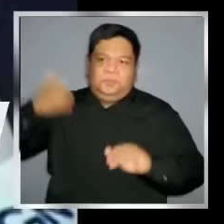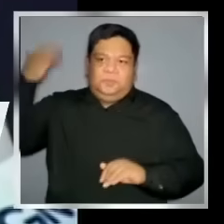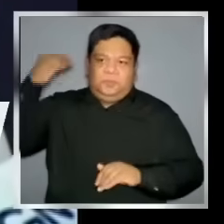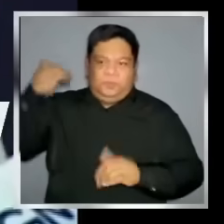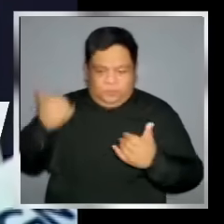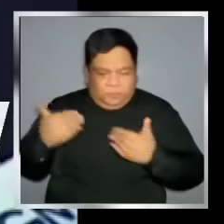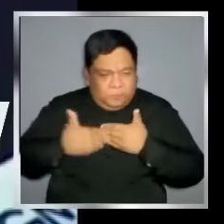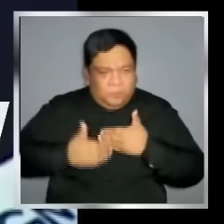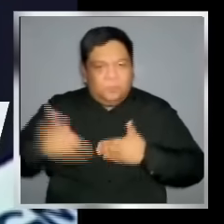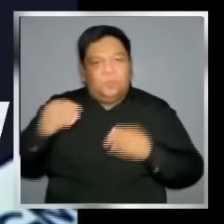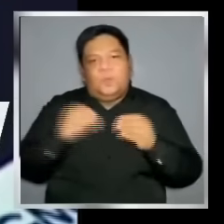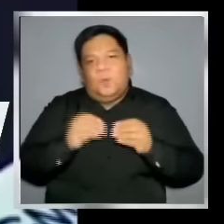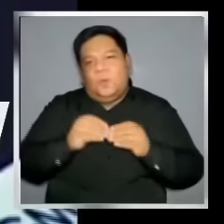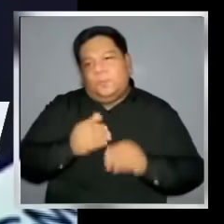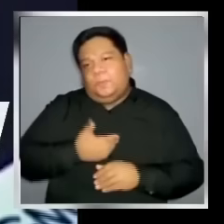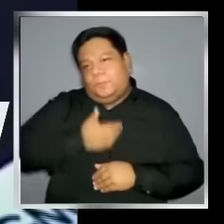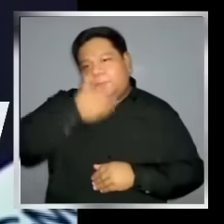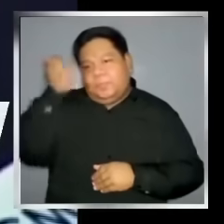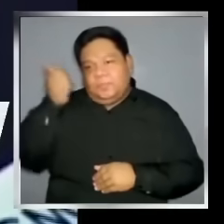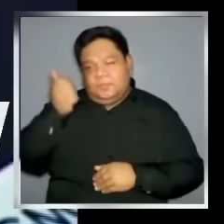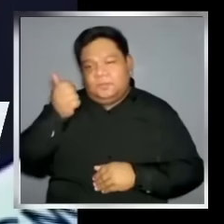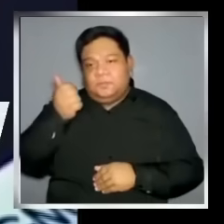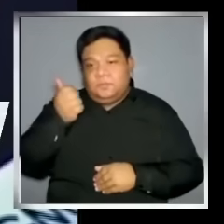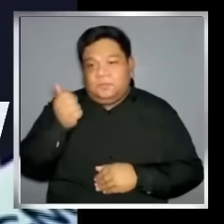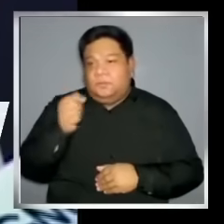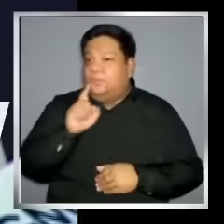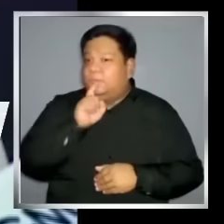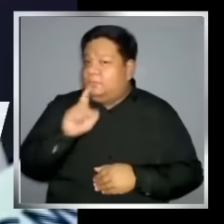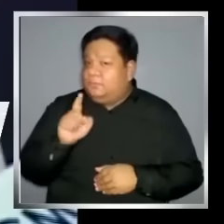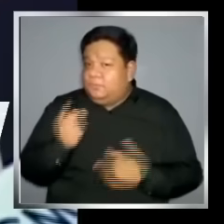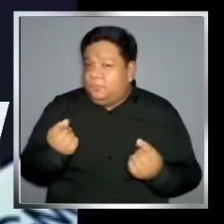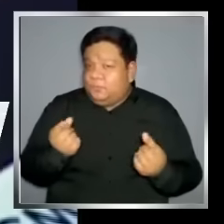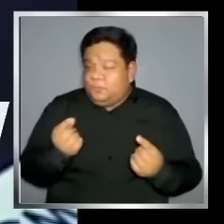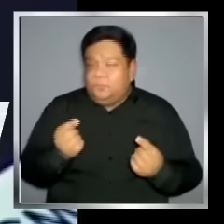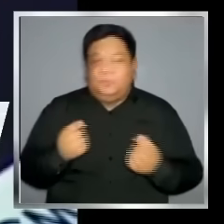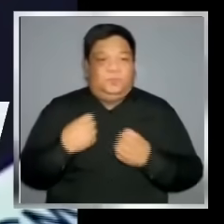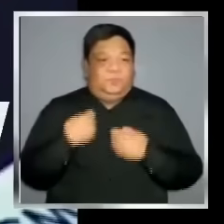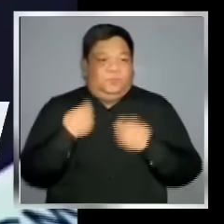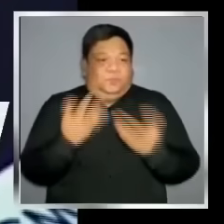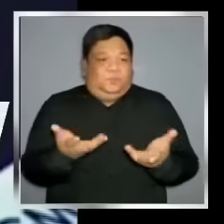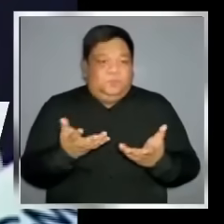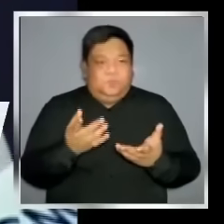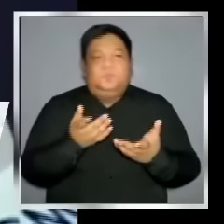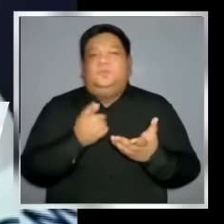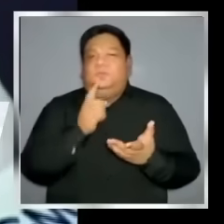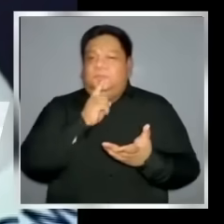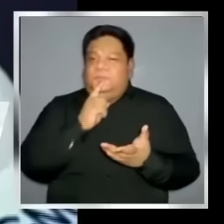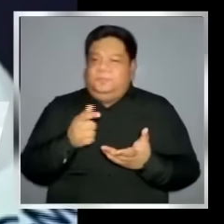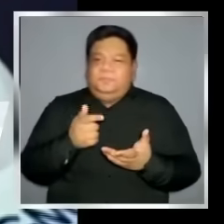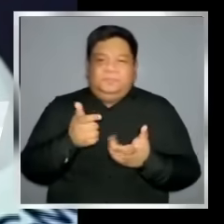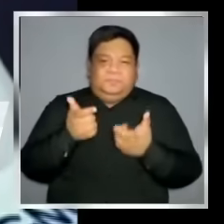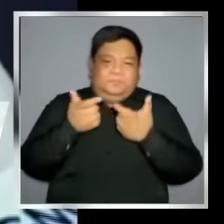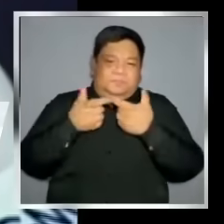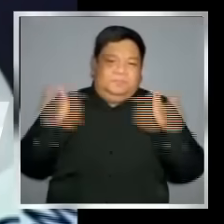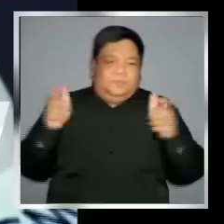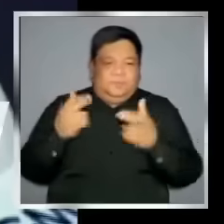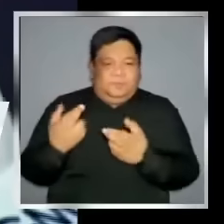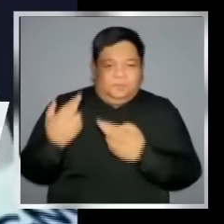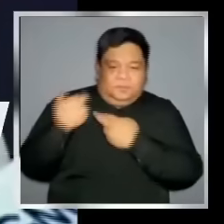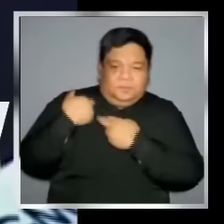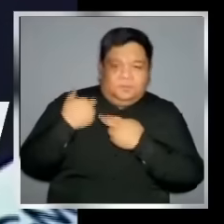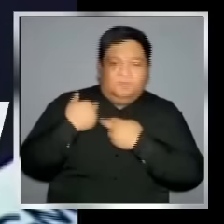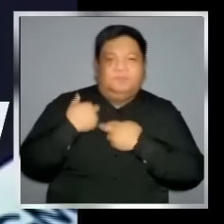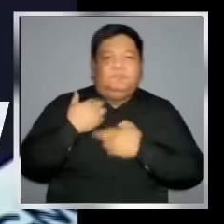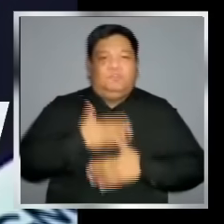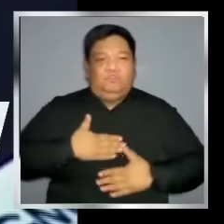that is to provide the kind of superior, responsible entertainment that